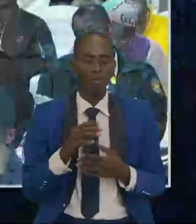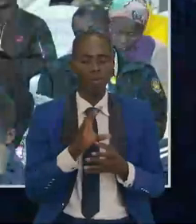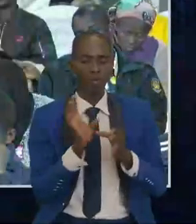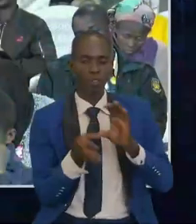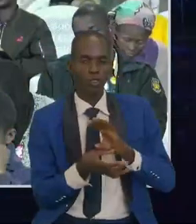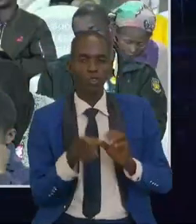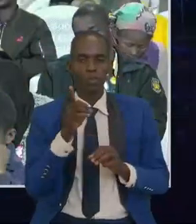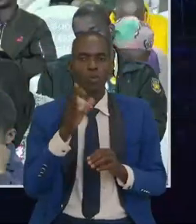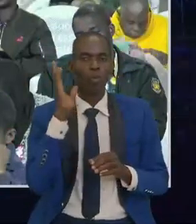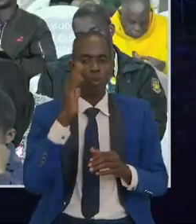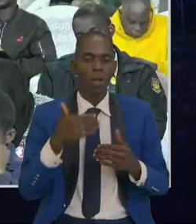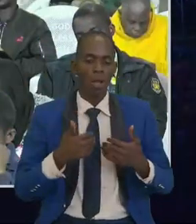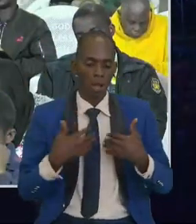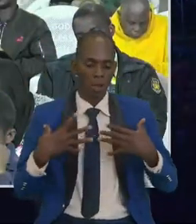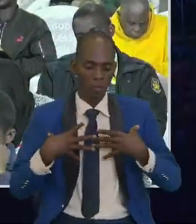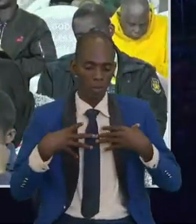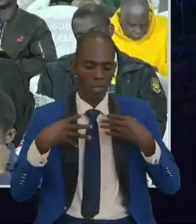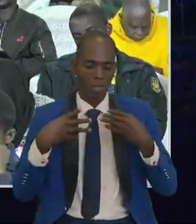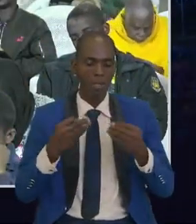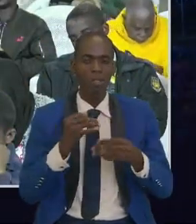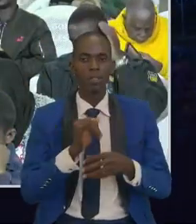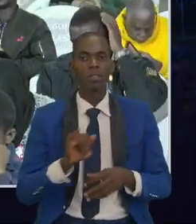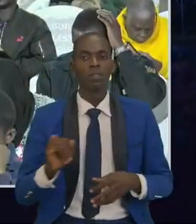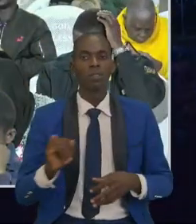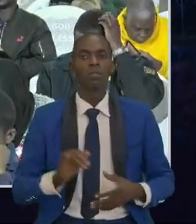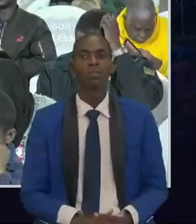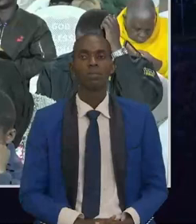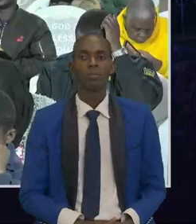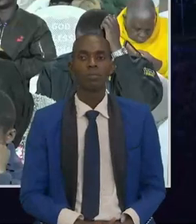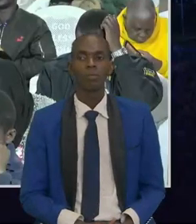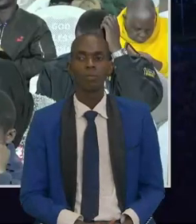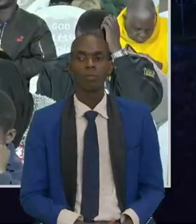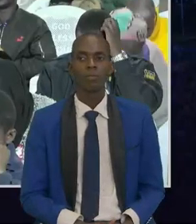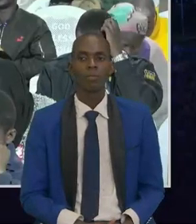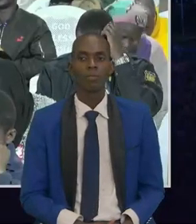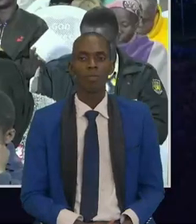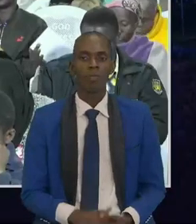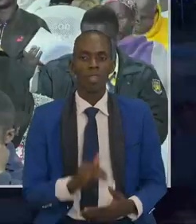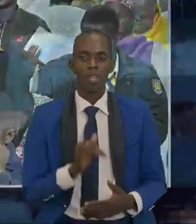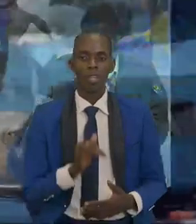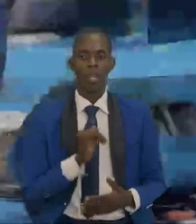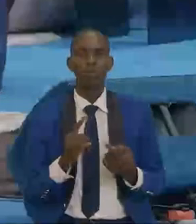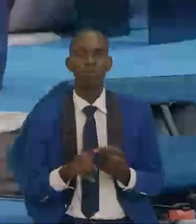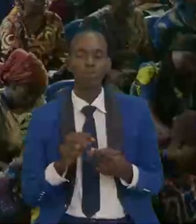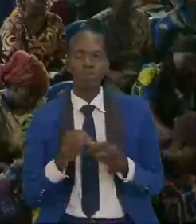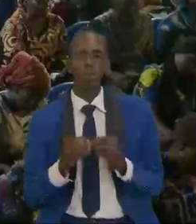dit, vous aurez la conversion et la guérison.